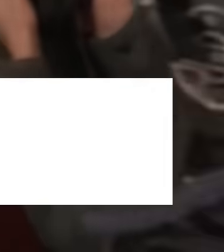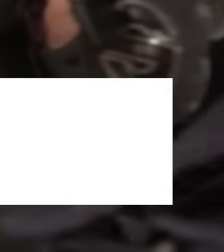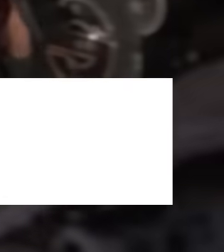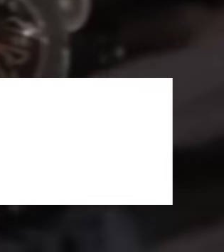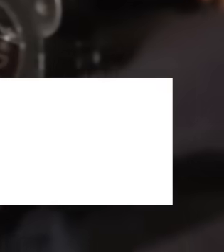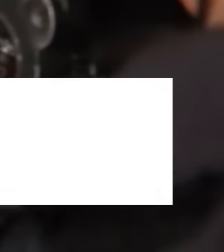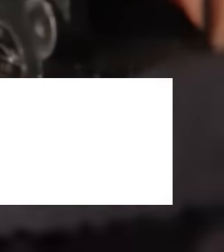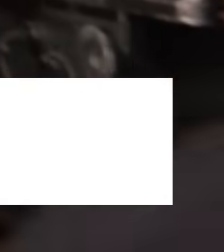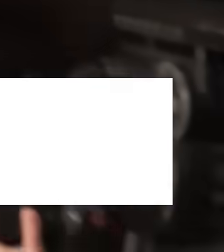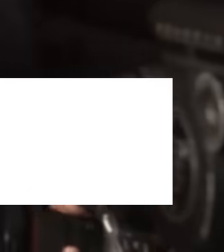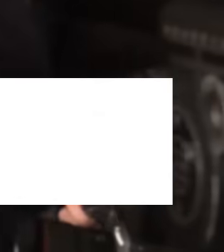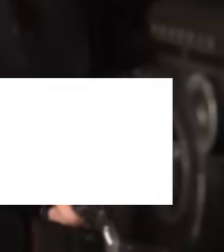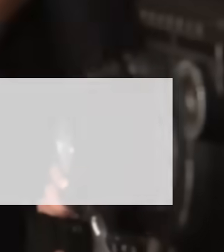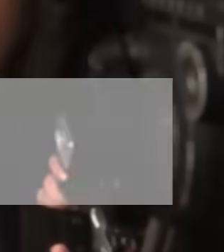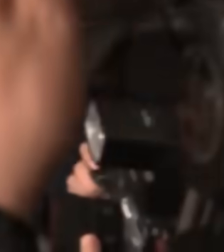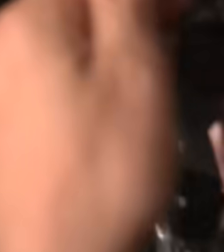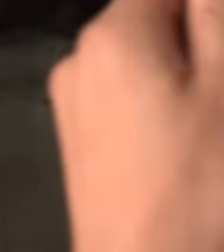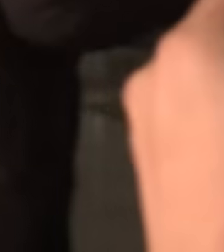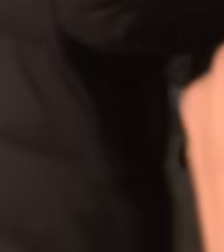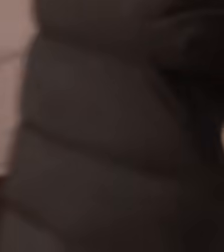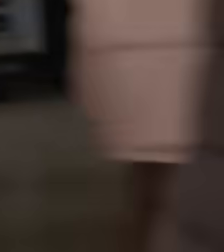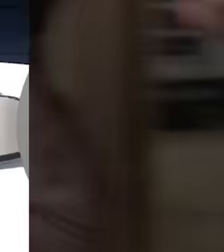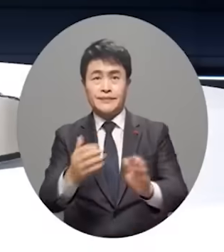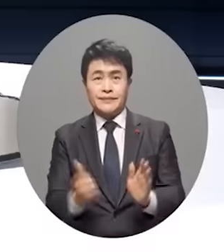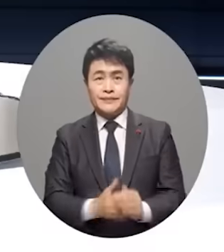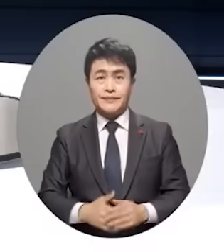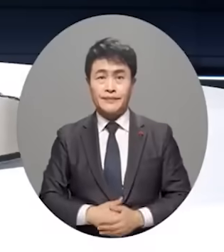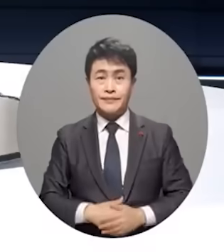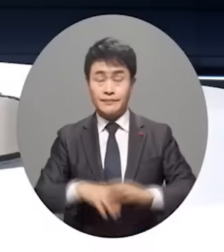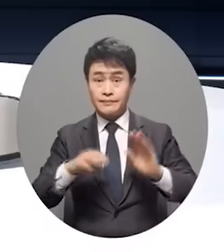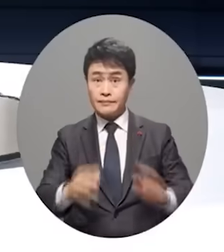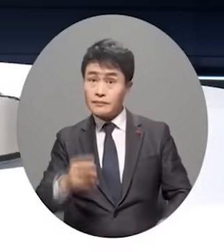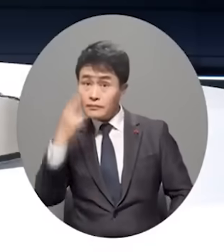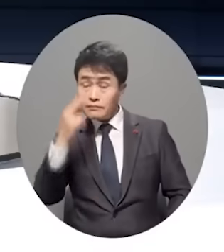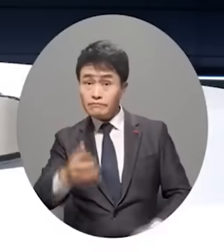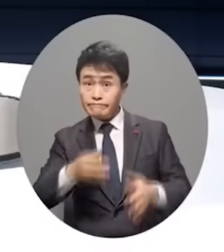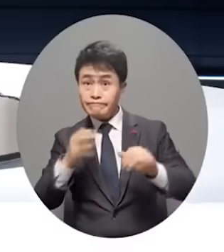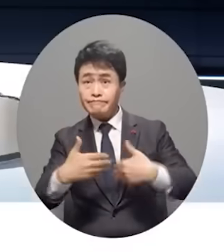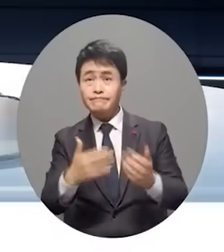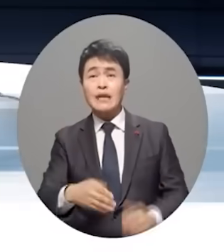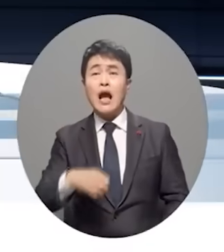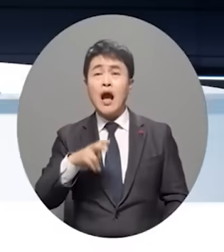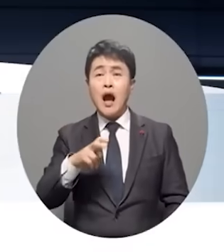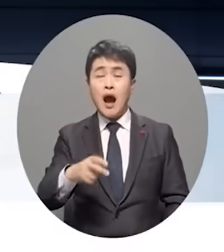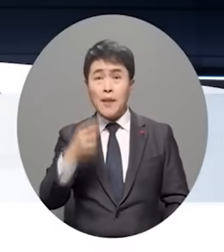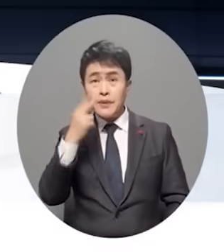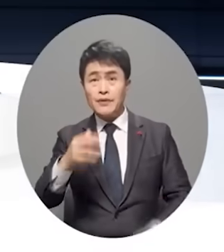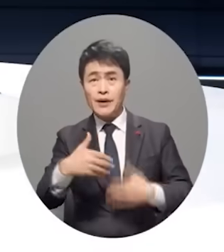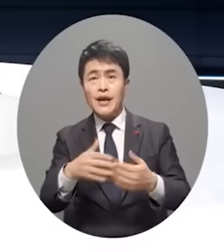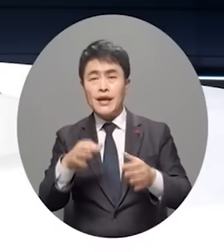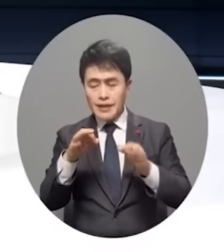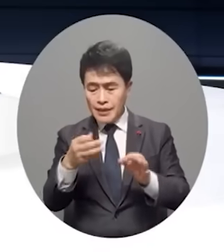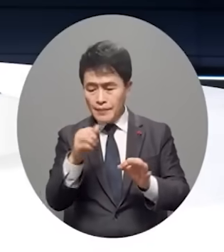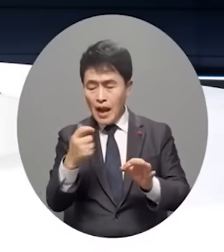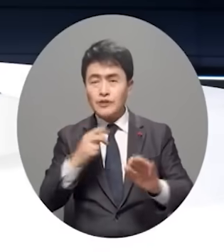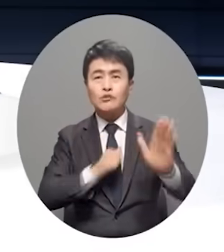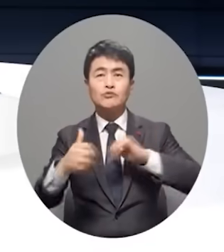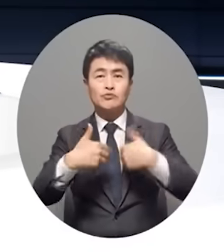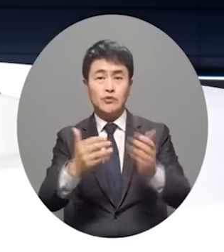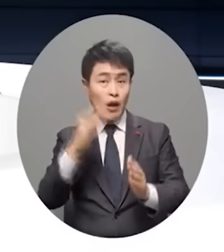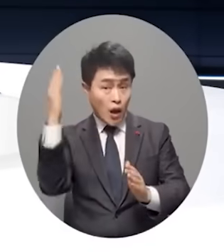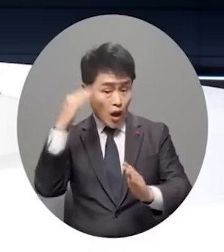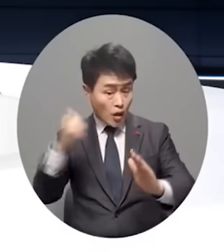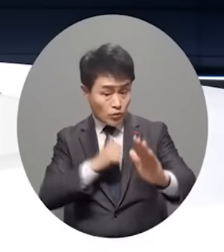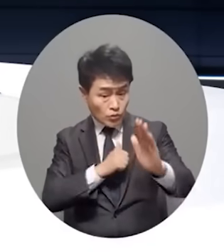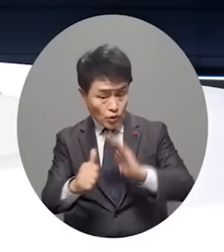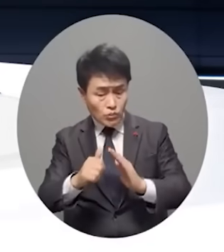조사하라고 지속적으로 금전 요구하신 거 사실입니까? 미국 프로야구 메이저리그에서 활약 중인 김하성 선수가 국내 선수 시절